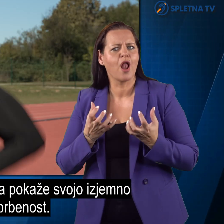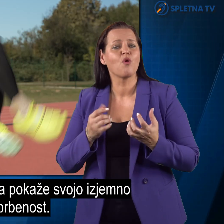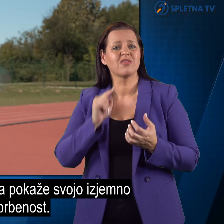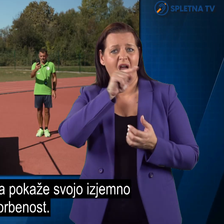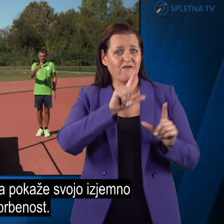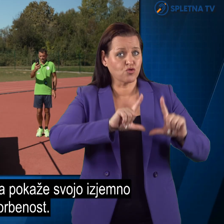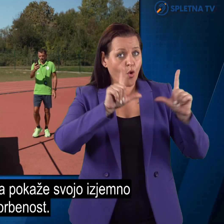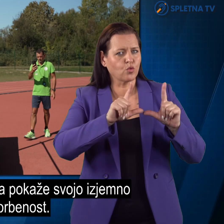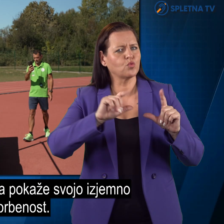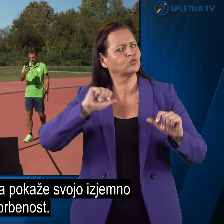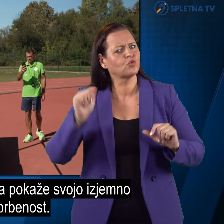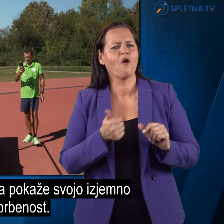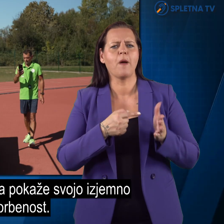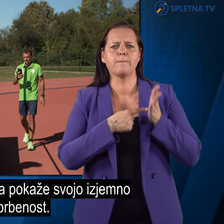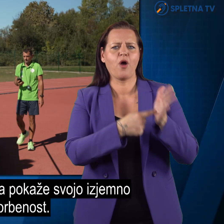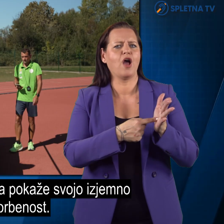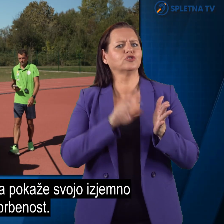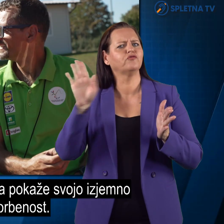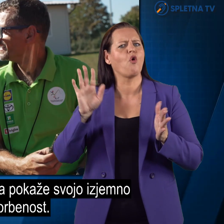svojo izjemno borbenost.